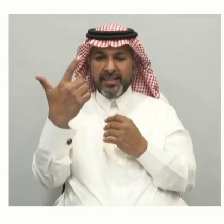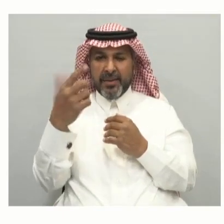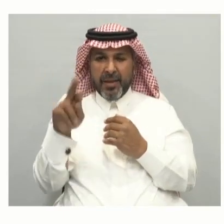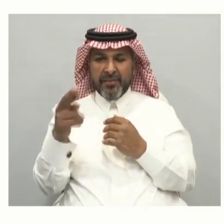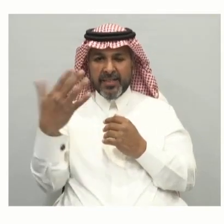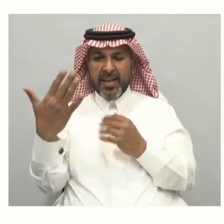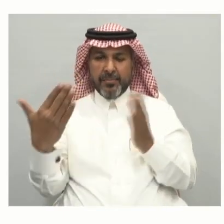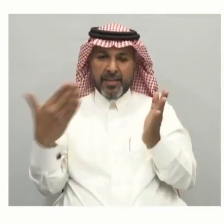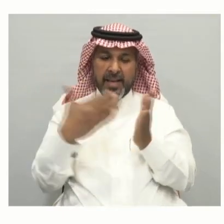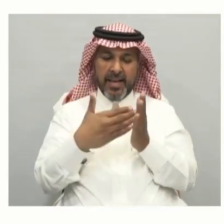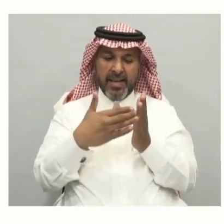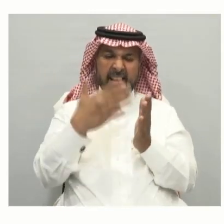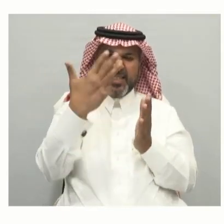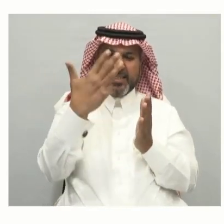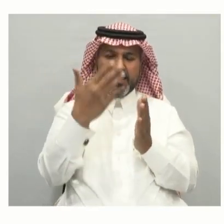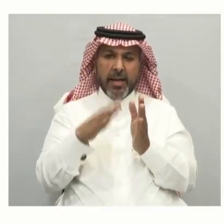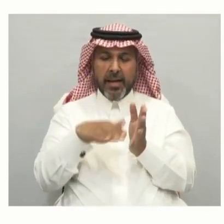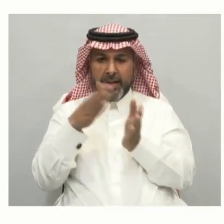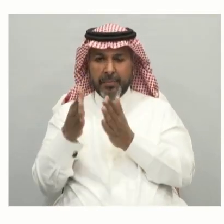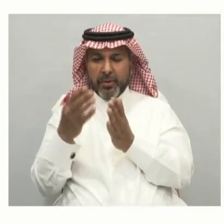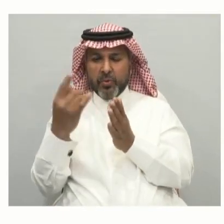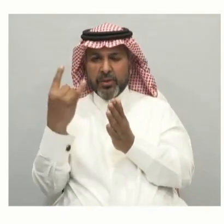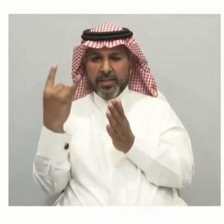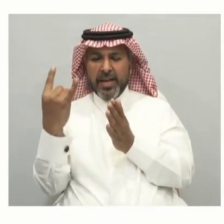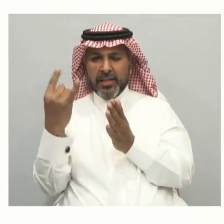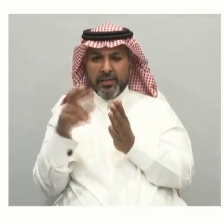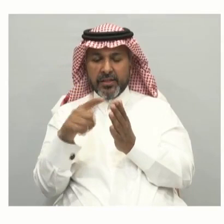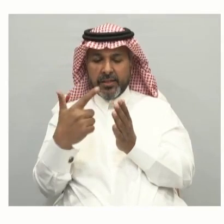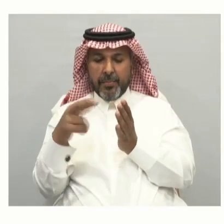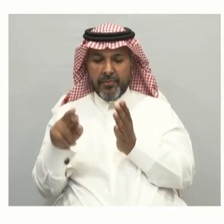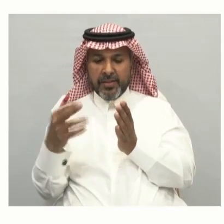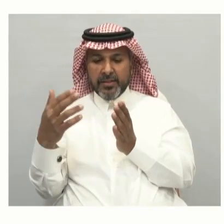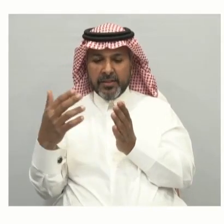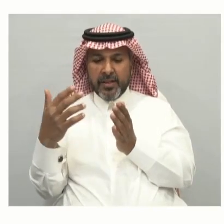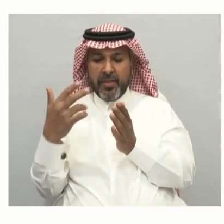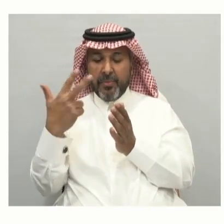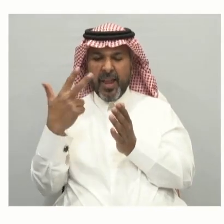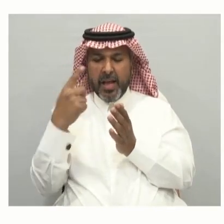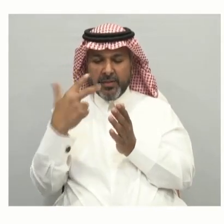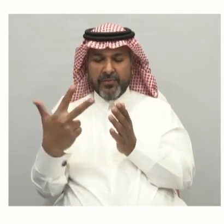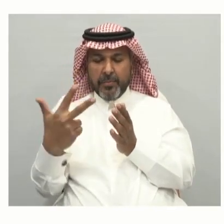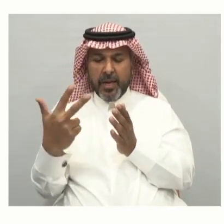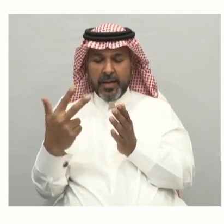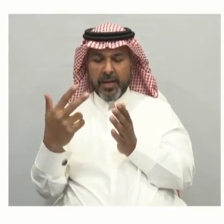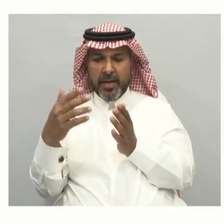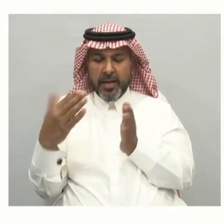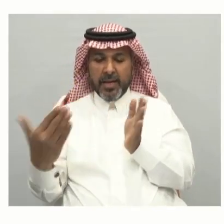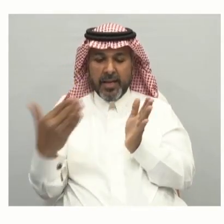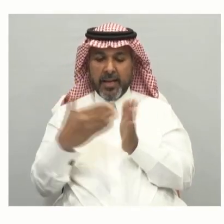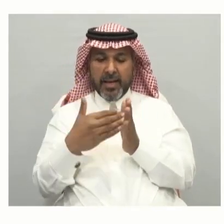وتسعه من عشره التكرارات 14 هنا لدينا من ثمانيه الى ثمانيه واربعه من عشره التكرارات خمسه